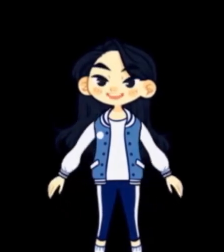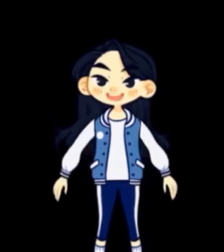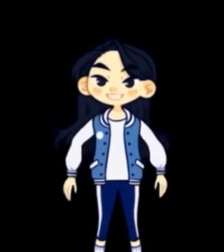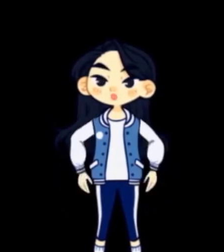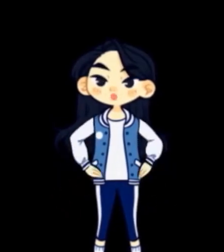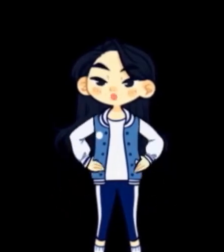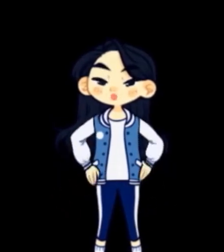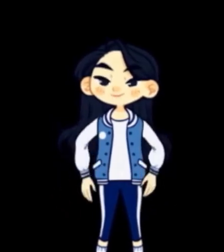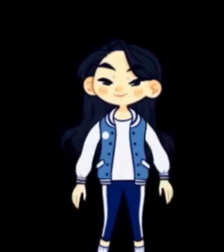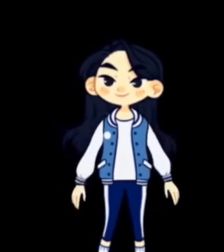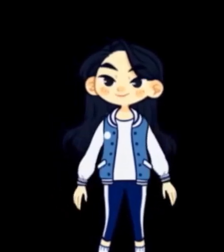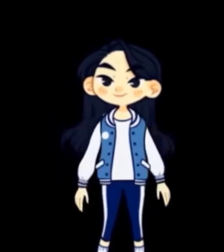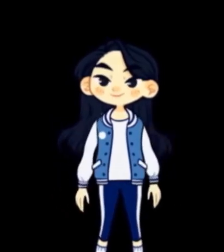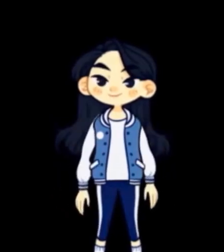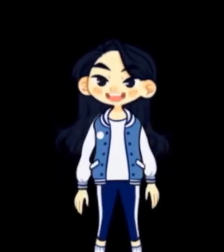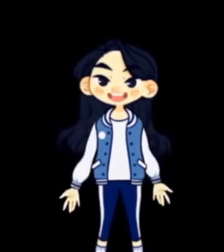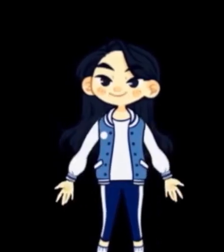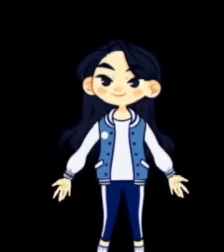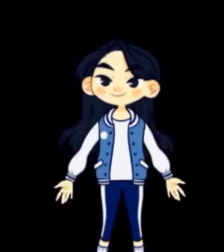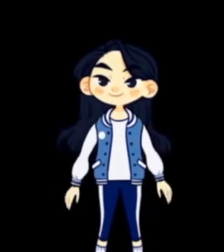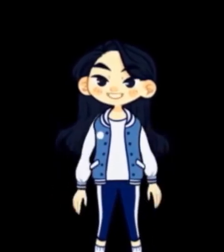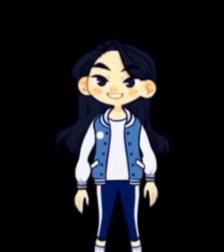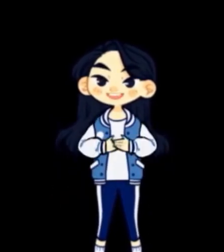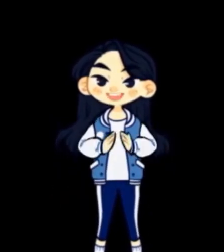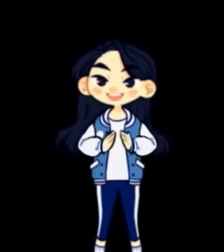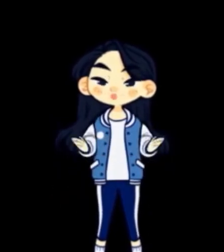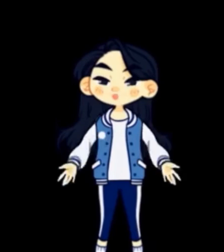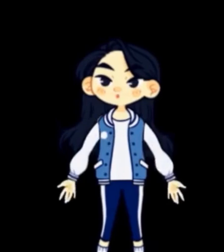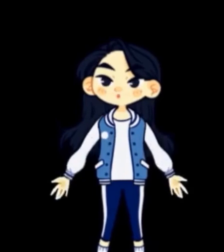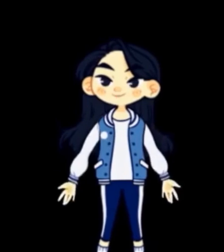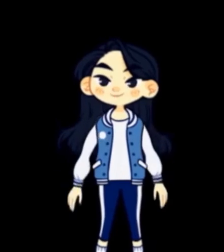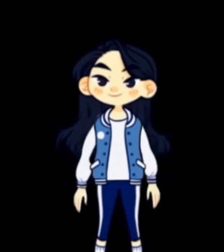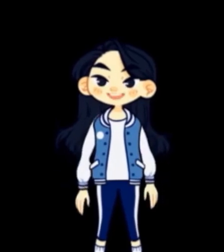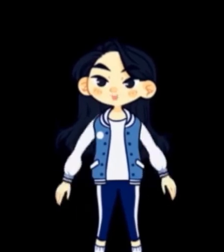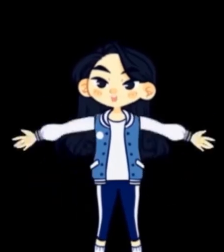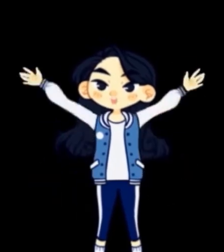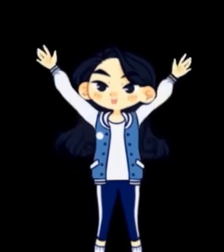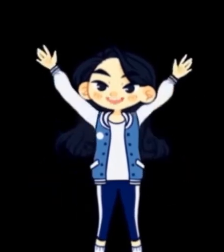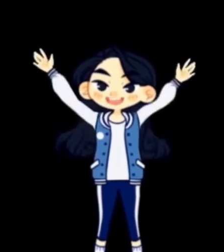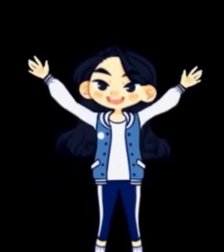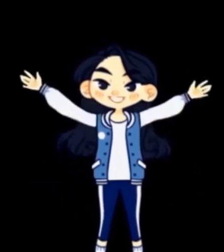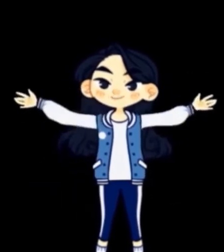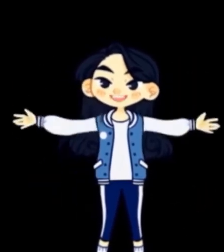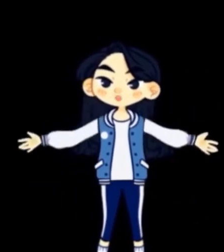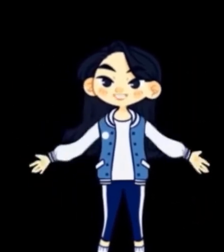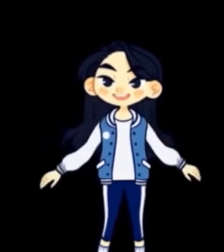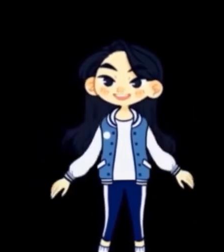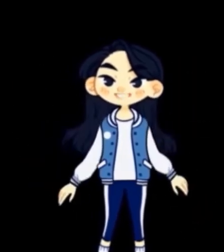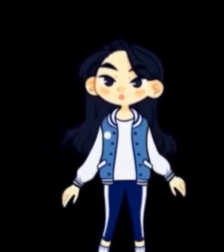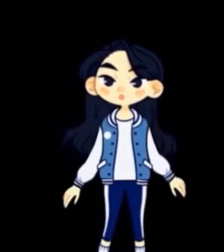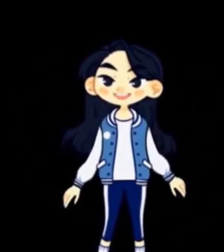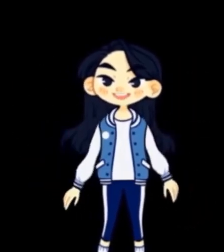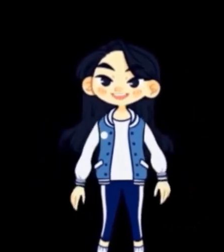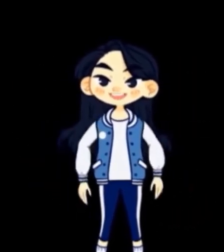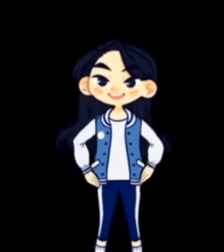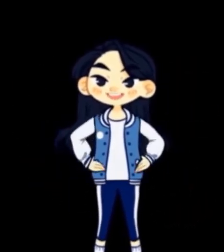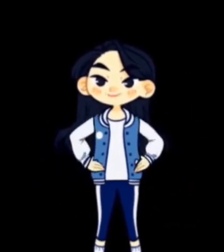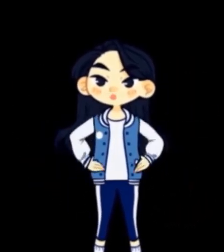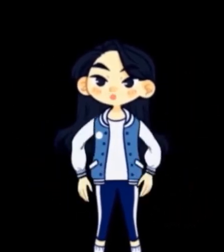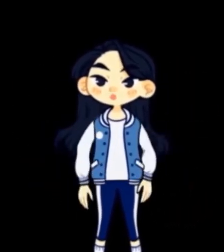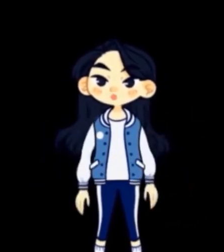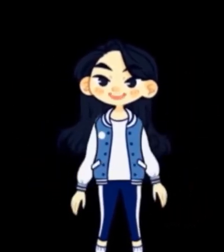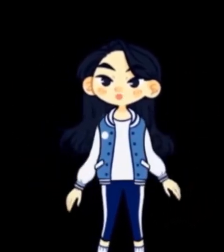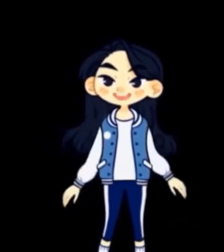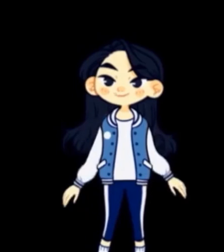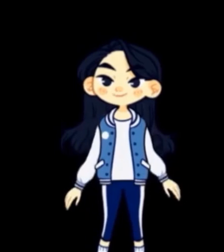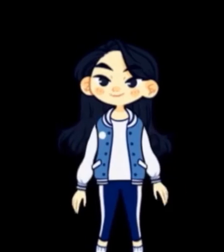A vosaltres no? Ah, i m'enamoro de tots els animalons i bestioles que